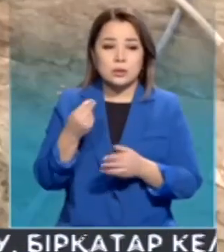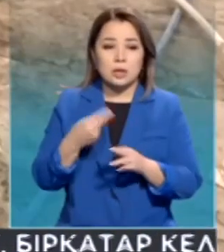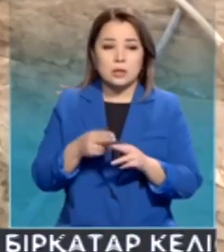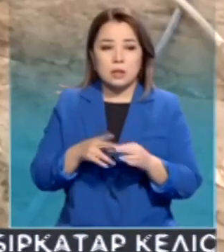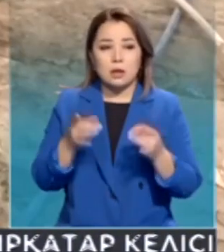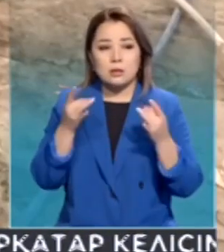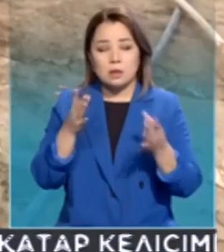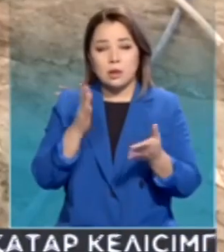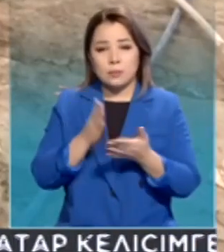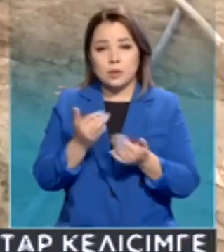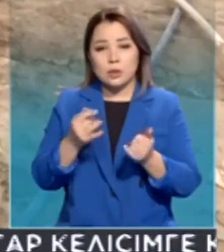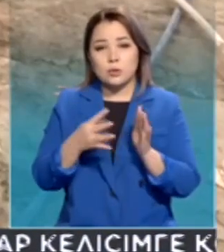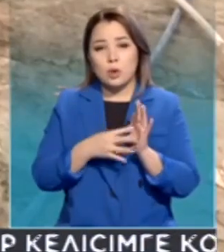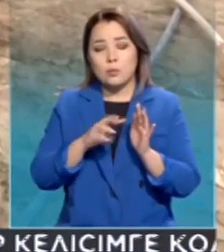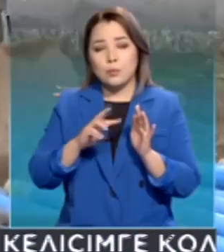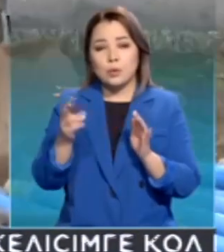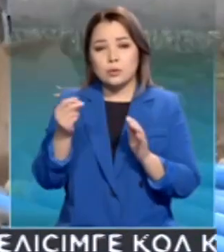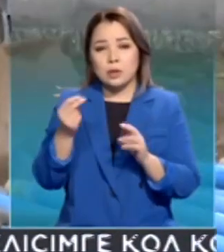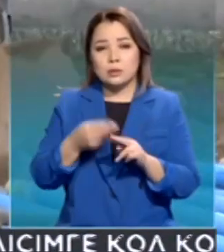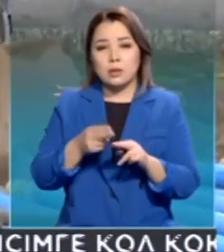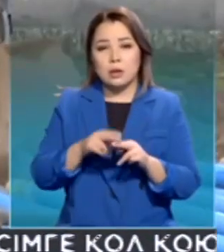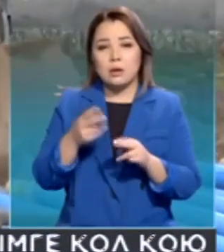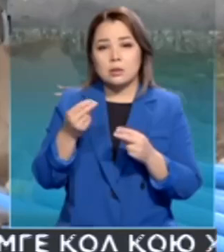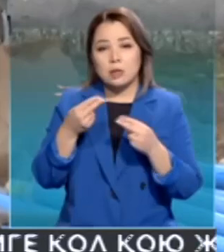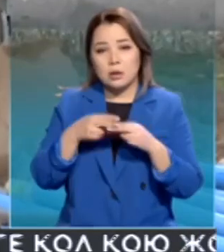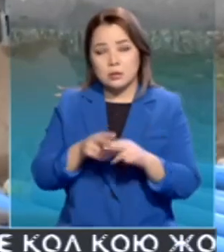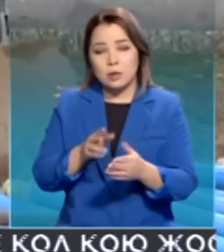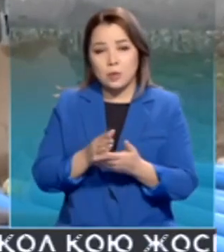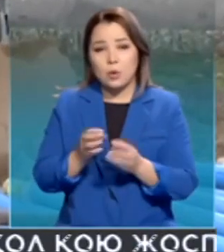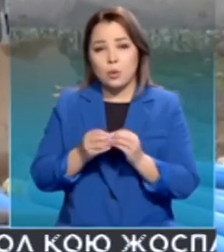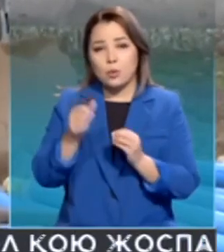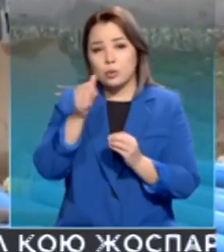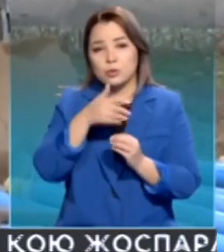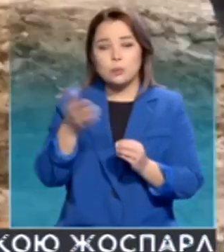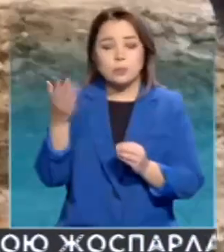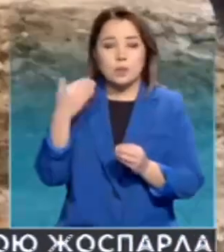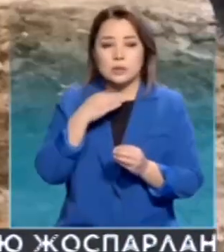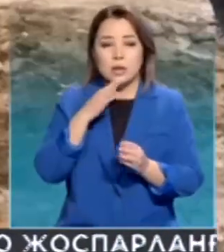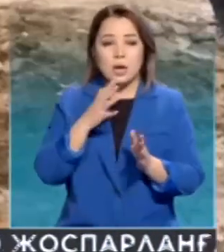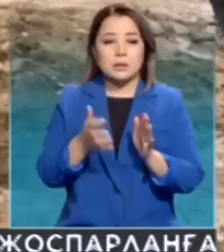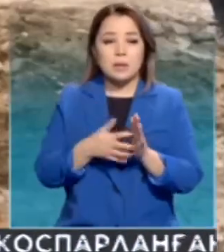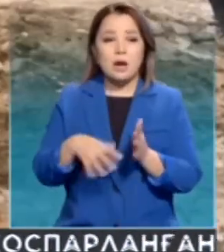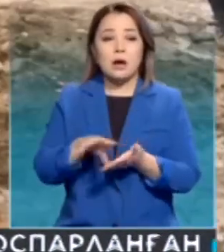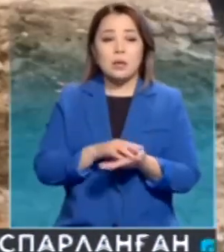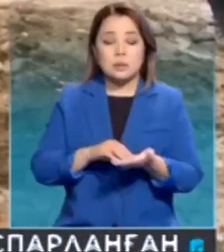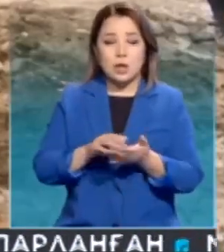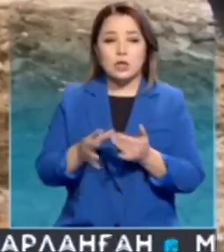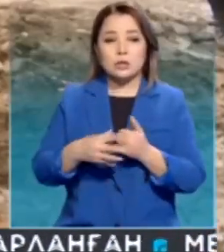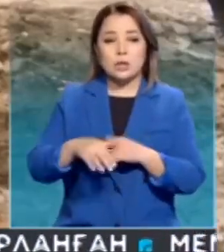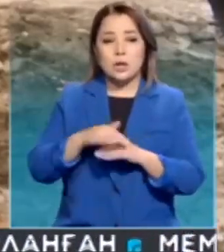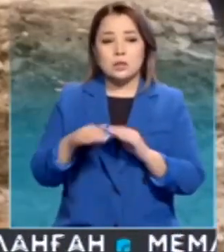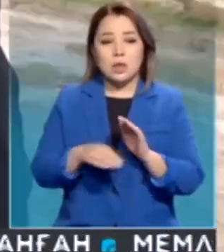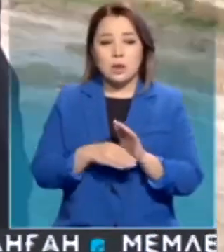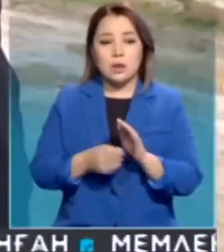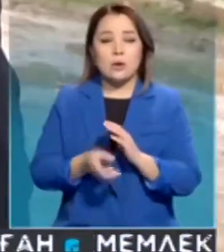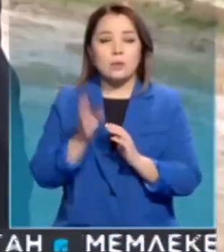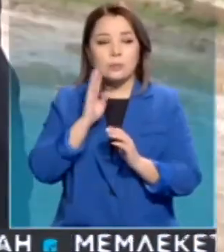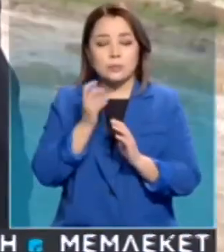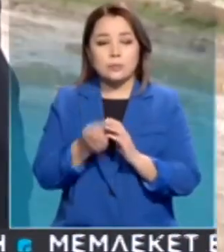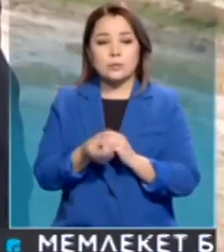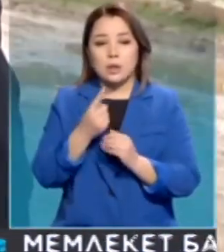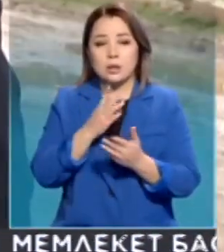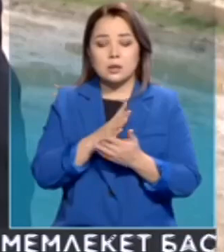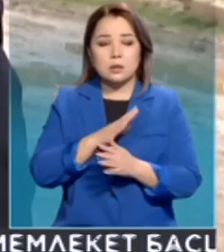желге ұшты. Былтыр 900 миллион теңге тағы бөлінді. Бірақ 10 жыл бұрынғы кемшілік тағы қайталанып, жер астынан су шықпады.